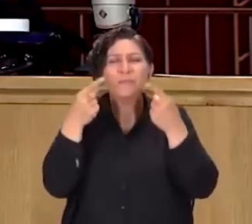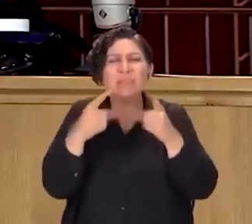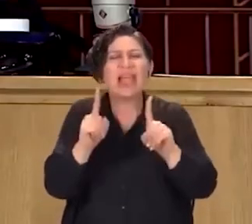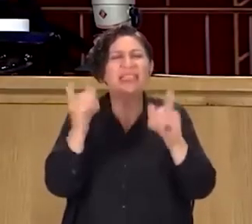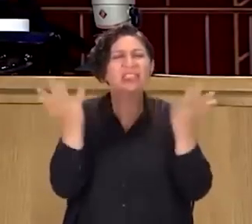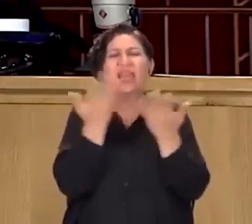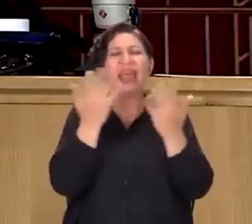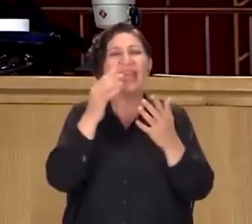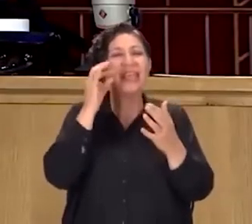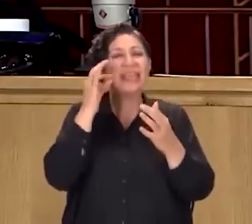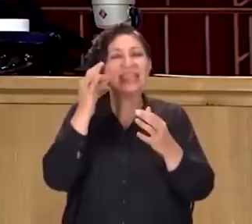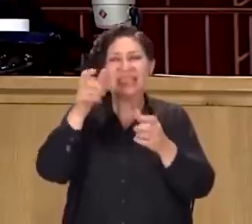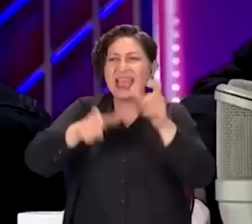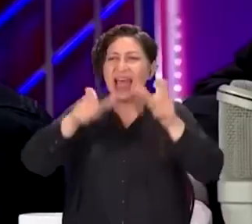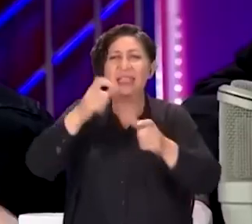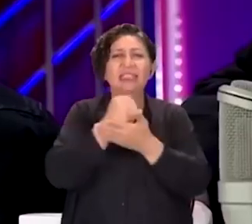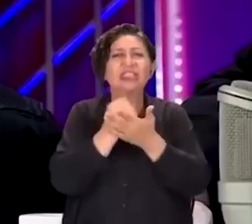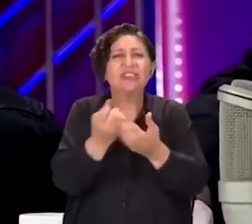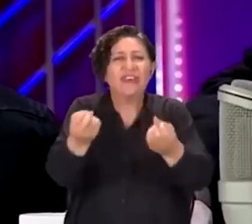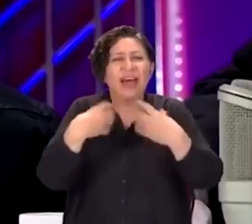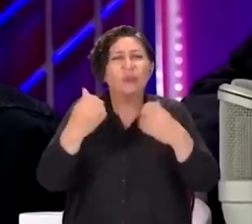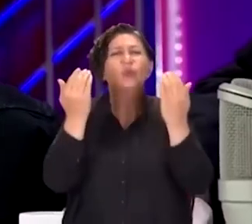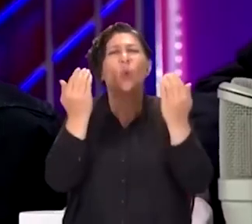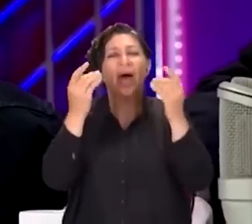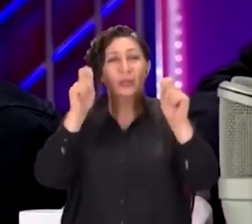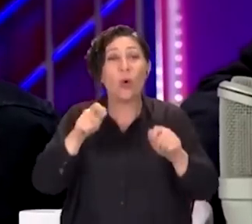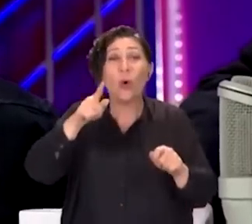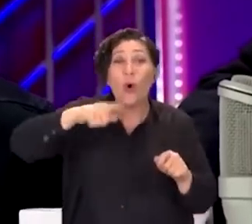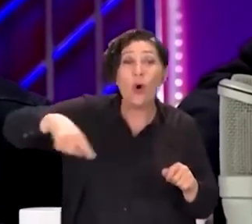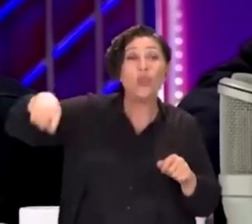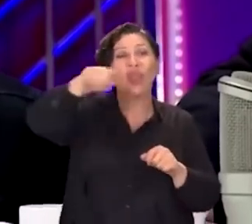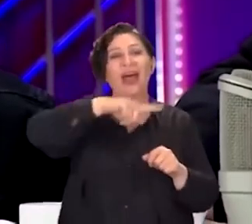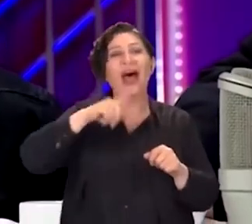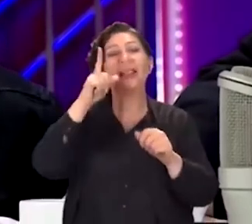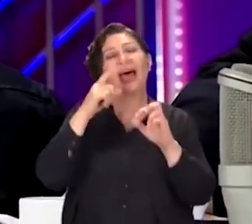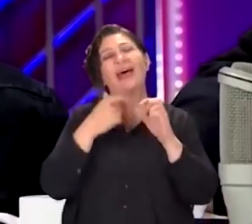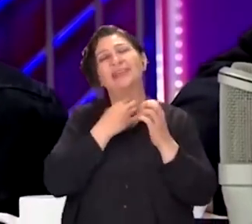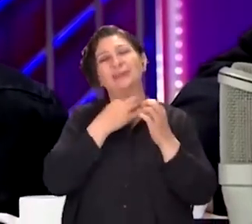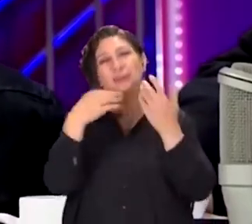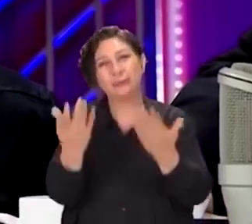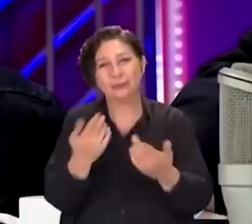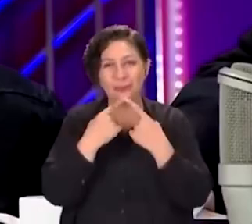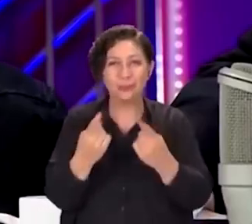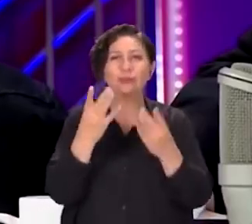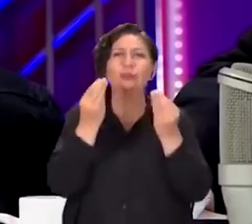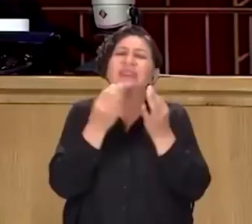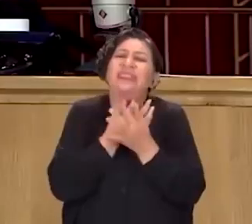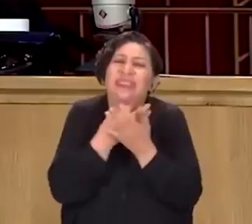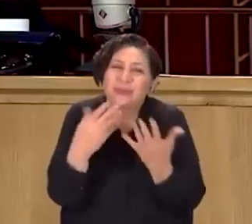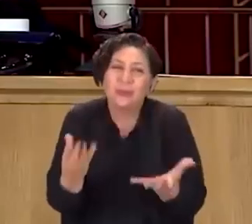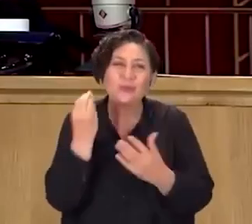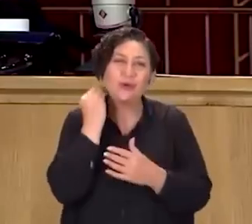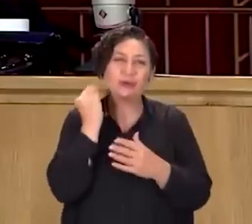binlerce insan bana şifa diliyor ki. Ya. Buradan onlara Allah razı olsun diyorum. Çok